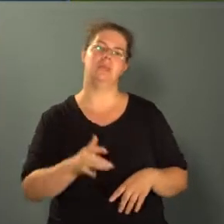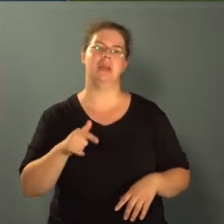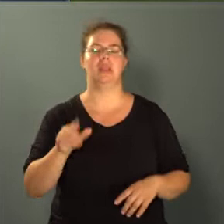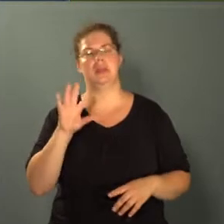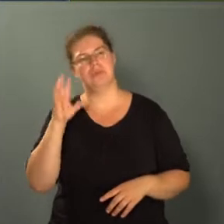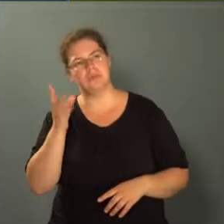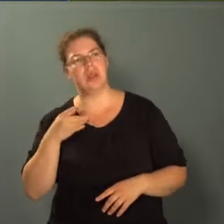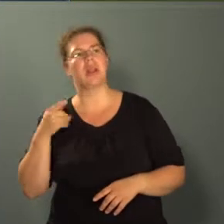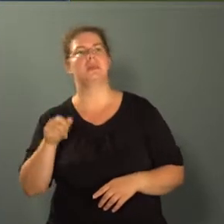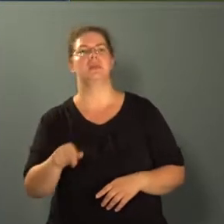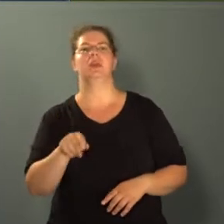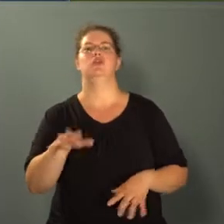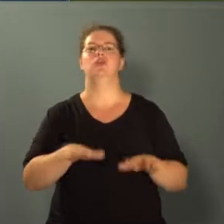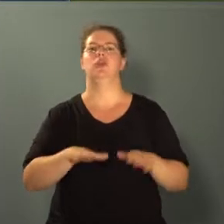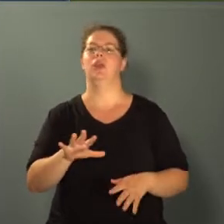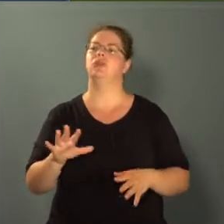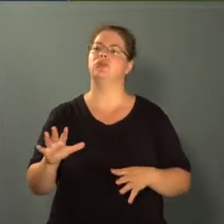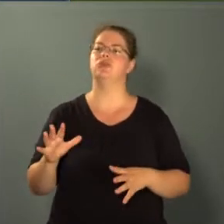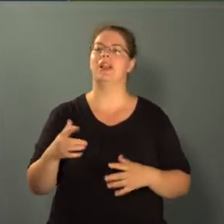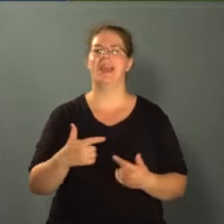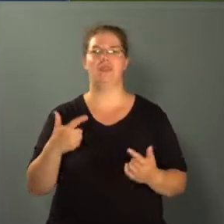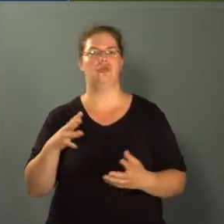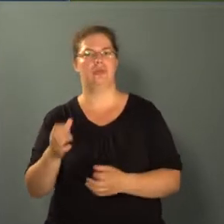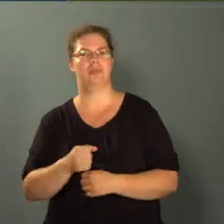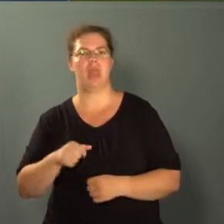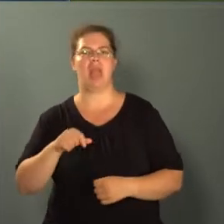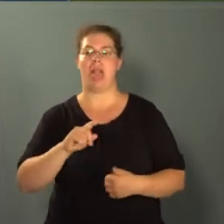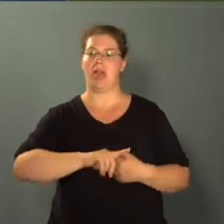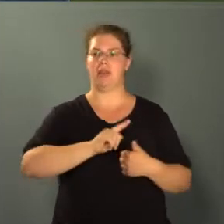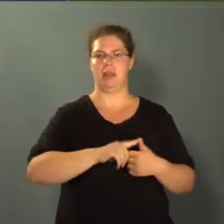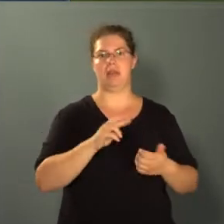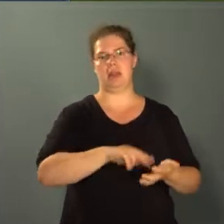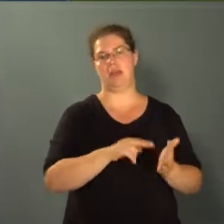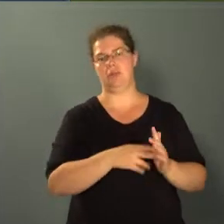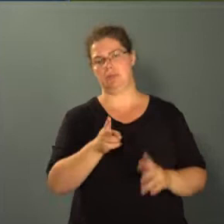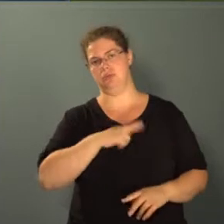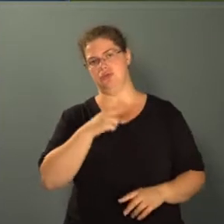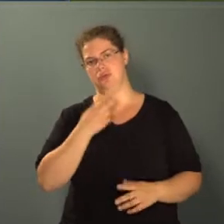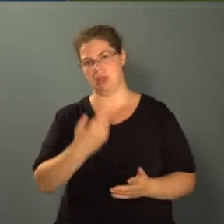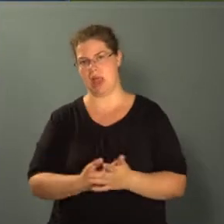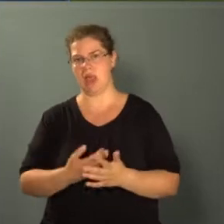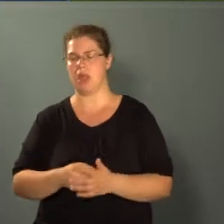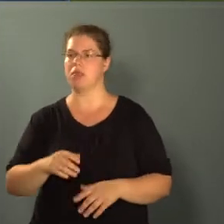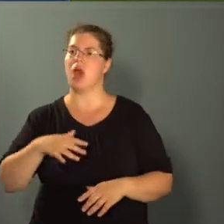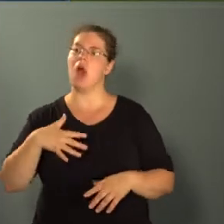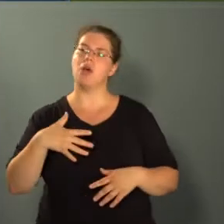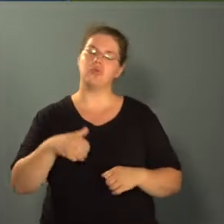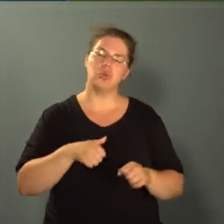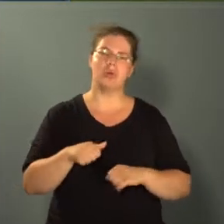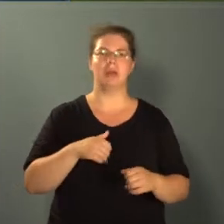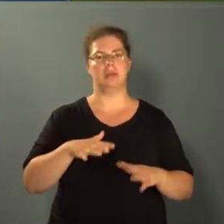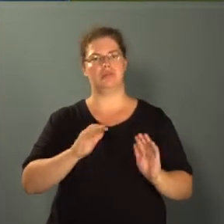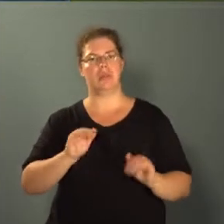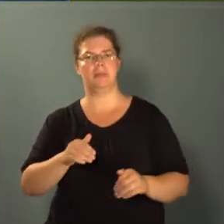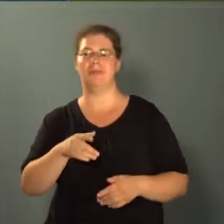itt Soroksáron is megragadni a lehetőséget azért, hogy egyrészt a kerület büszke legyen ránk, ugye az önkormányzat nagyon nagy támogatás jut a